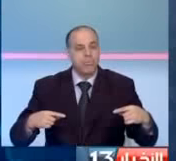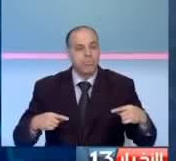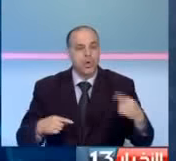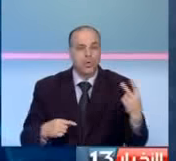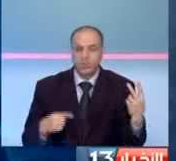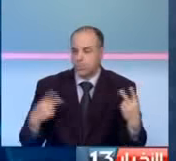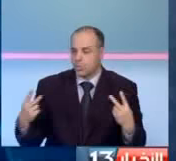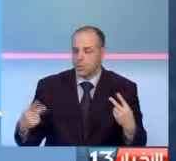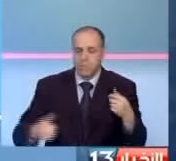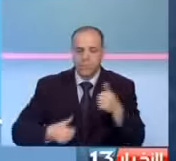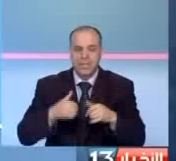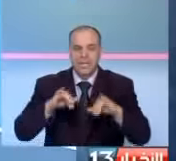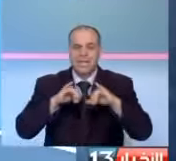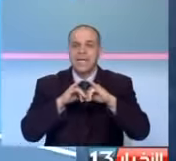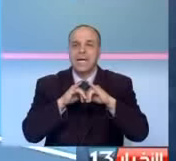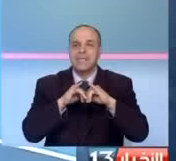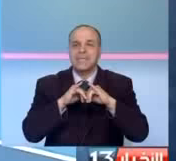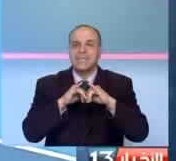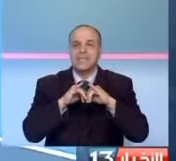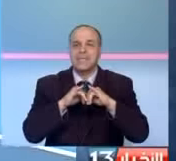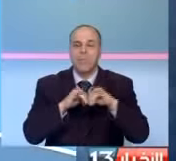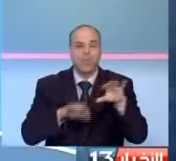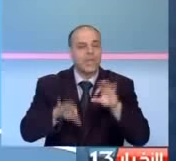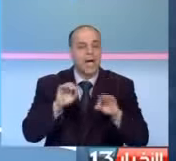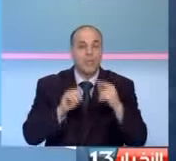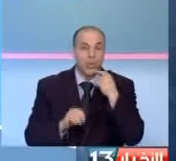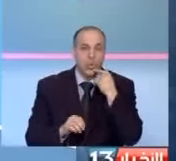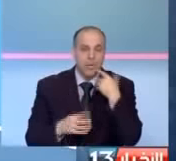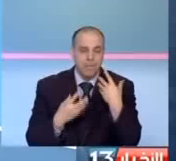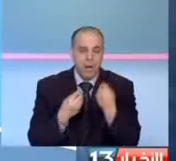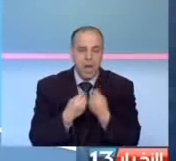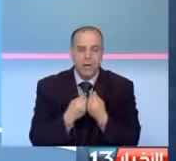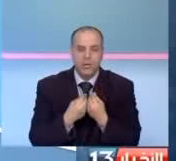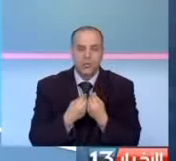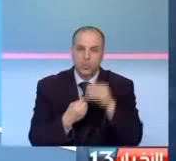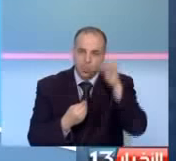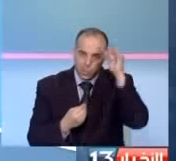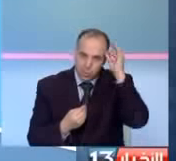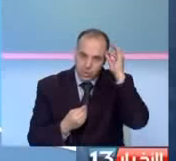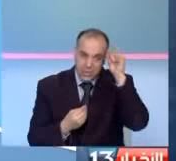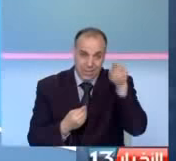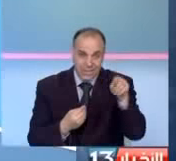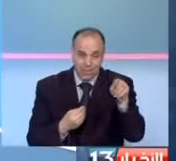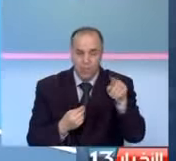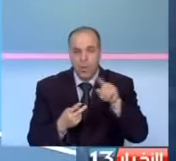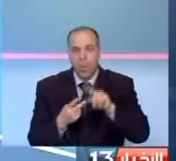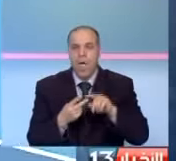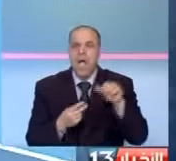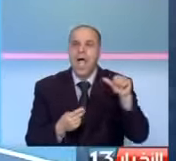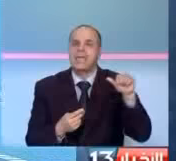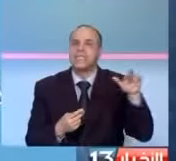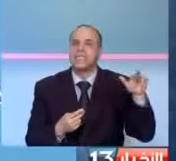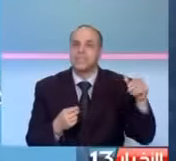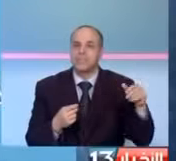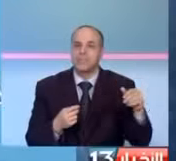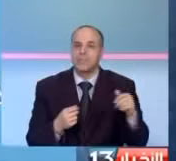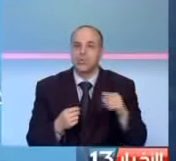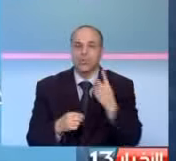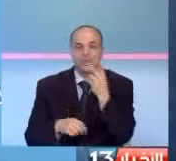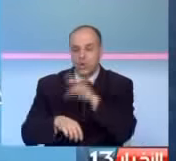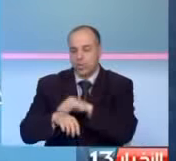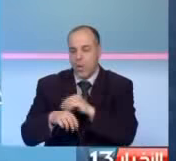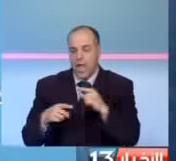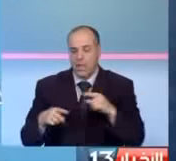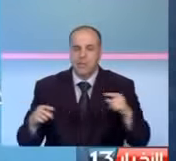الزوجي في مسابقة كأس ديفيس للمنتخبات، وتجمع الثنائي التونسي مالك الجزيري وأنيس غربال